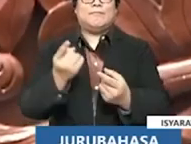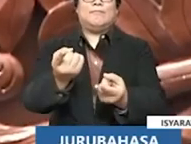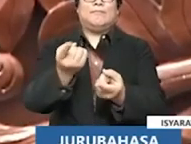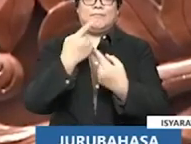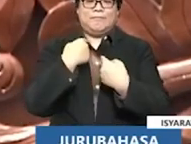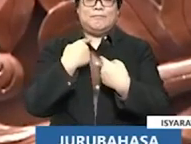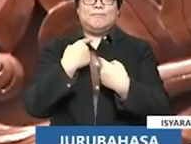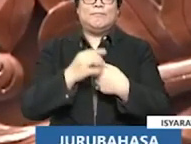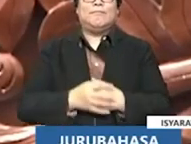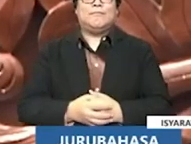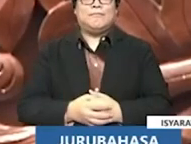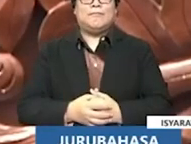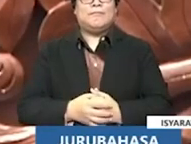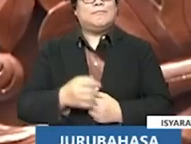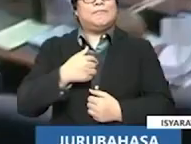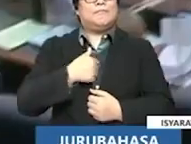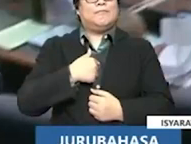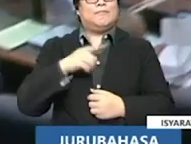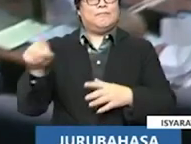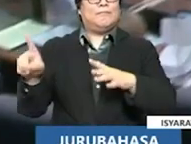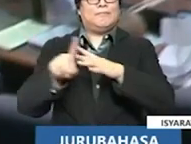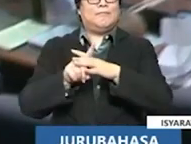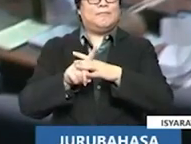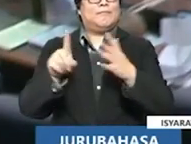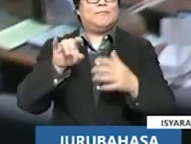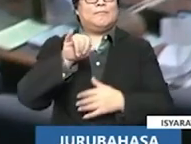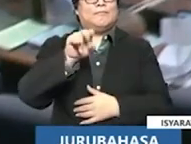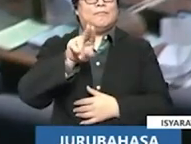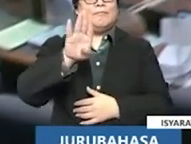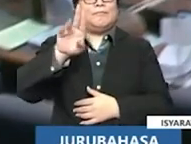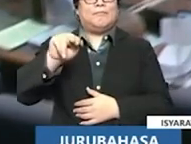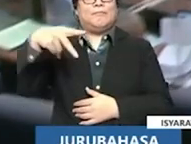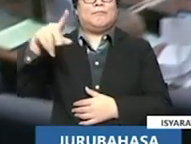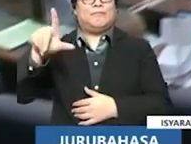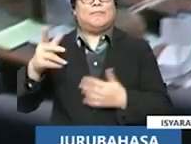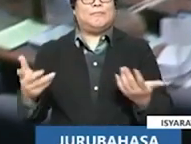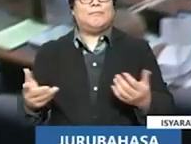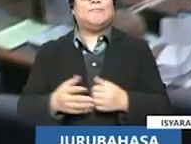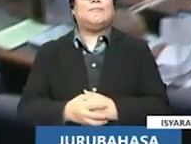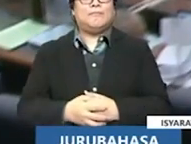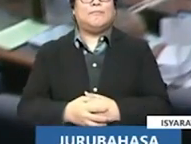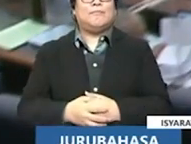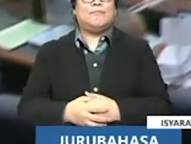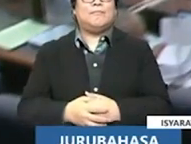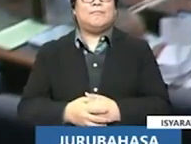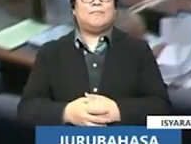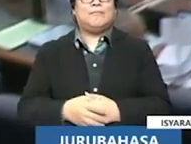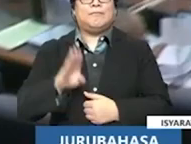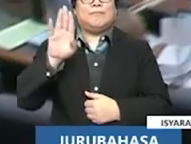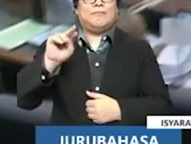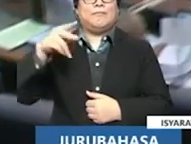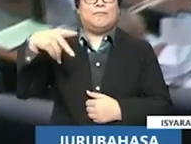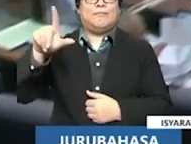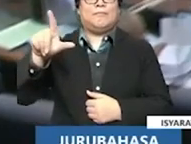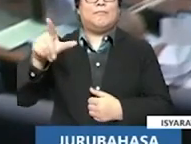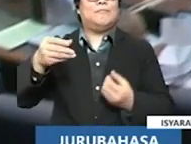telah diberikan. Saya ingin membangkitkan tentang isu BNPL ini adalah kerana BNPL ini